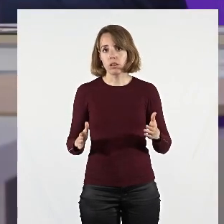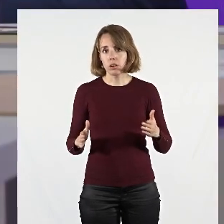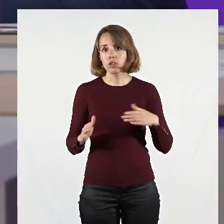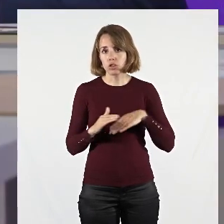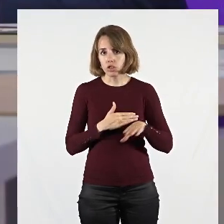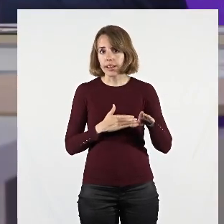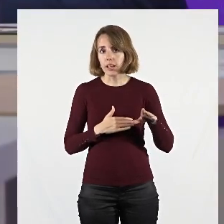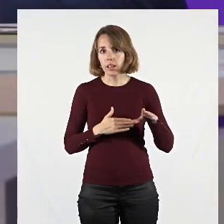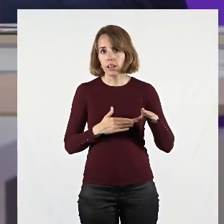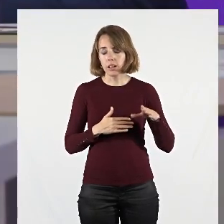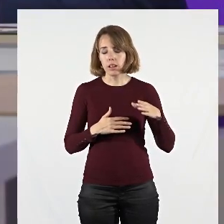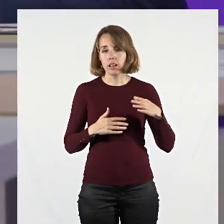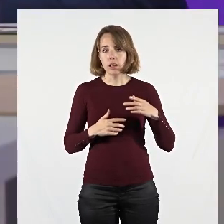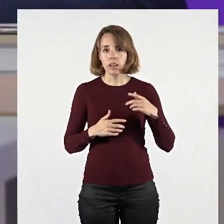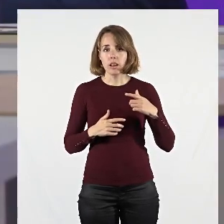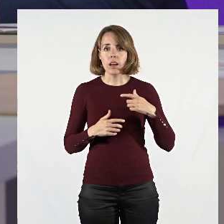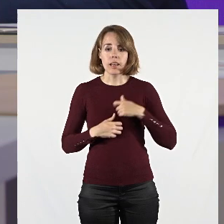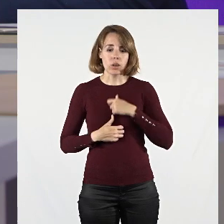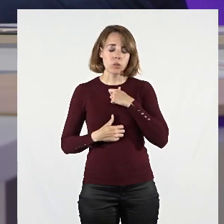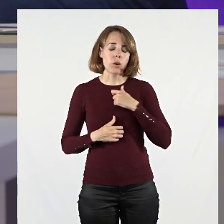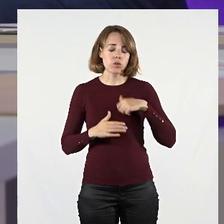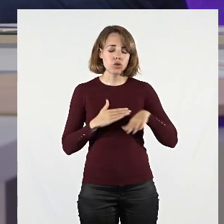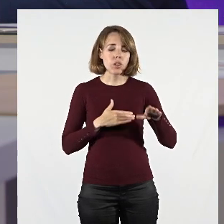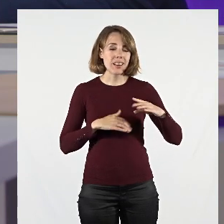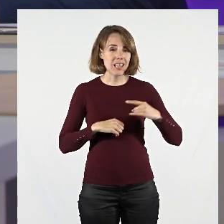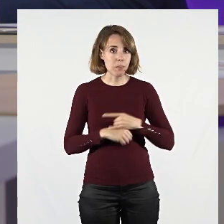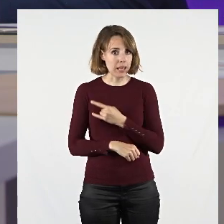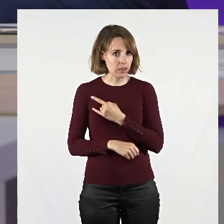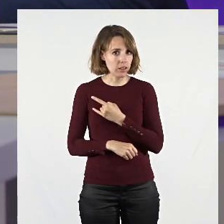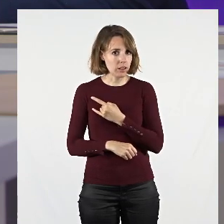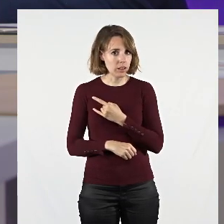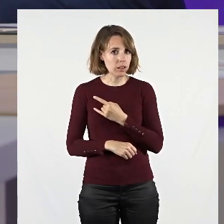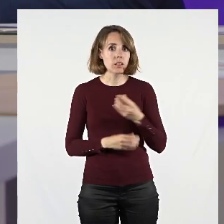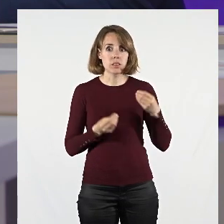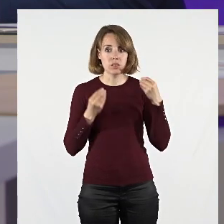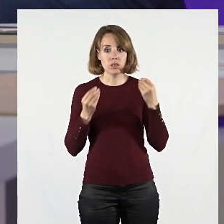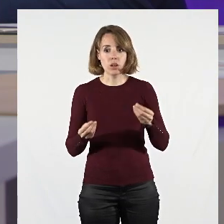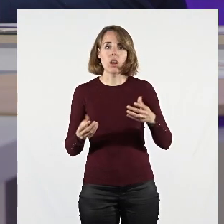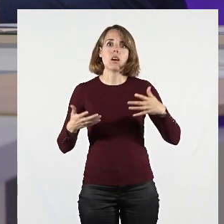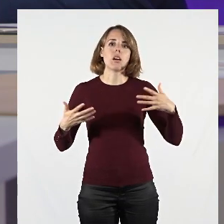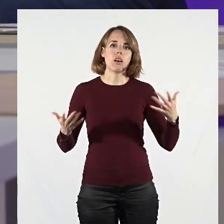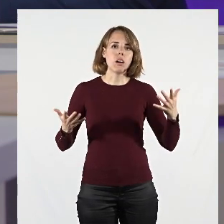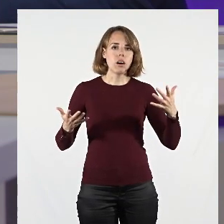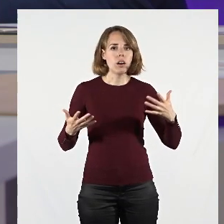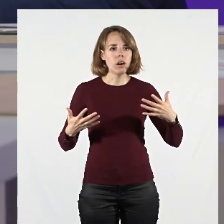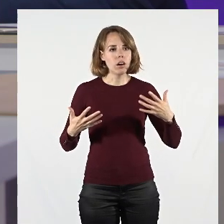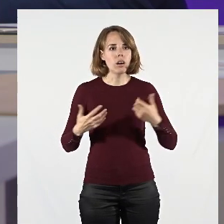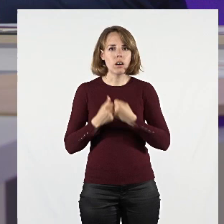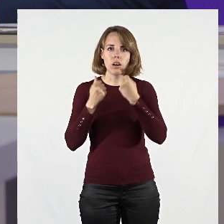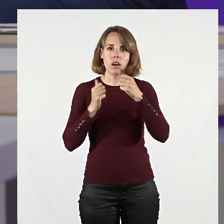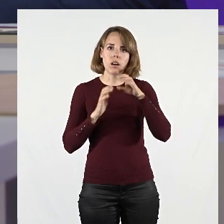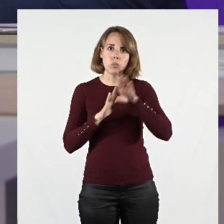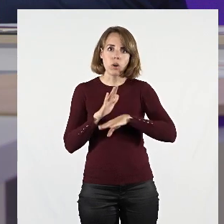pas à lui seul, avec les conditions d'organisation et de management, mais rien que ce facteur-là pèse pour presque 30% de la sinistralité dans le secteur des EHPAD. Ce qui